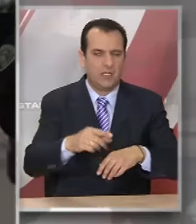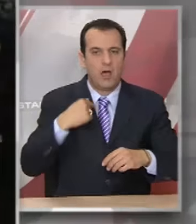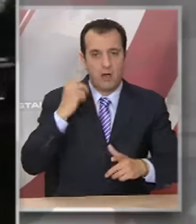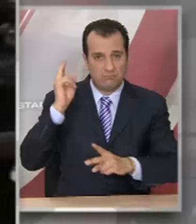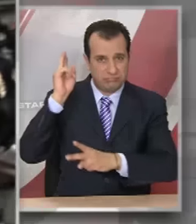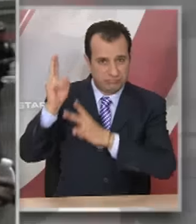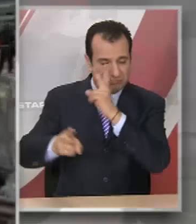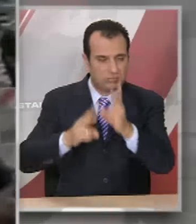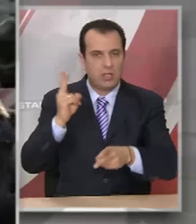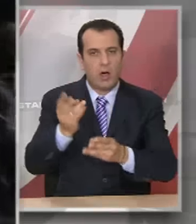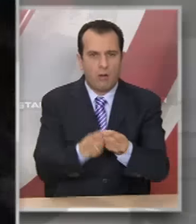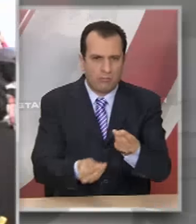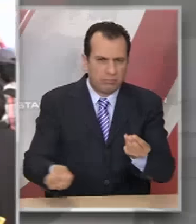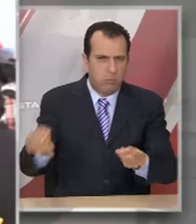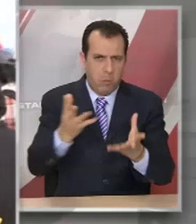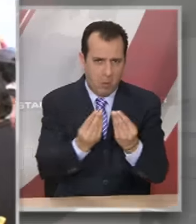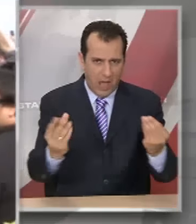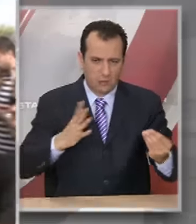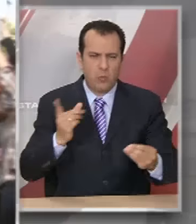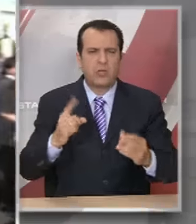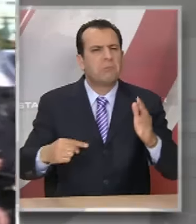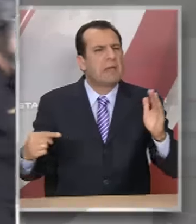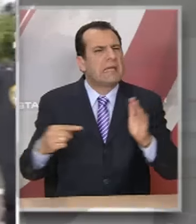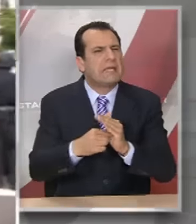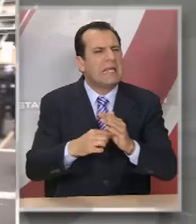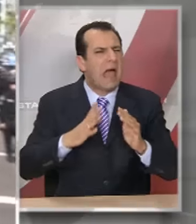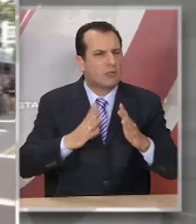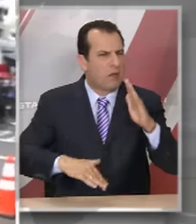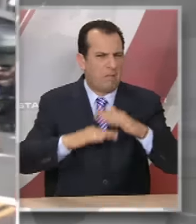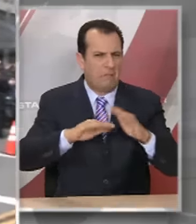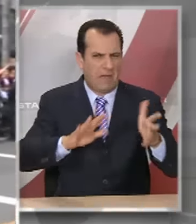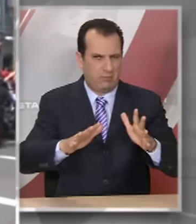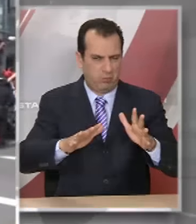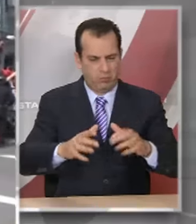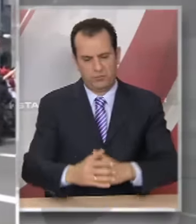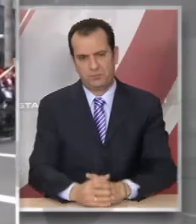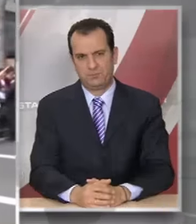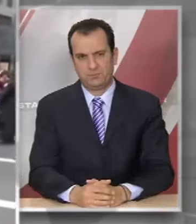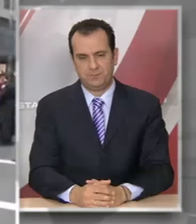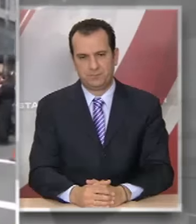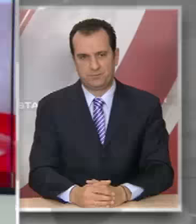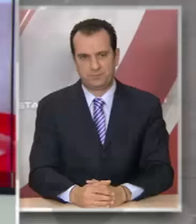Τραμπ δεν συγκέντρωσε περισσότερους από 1.000 πολίτες.